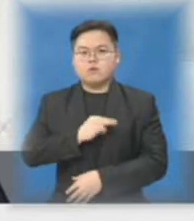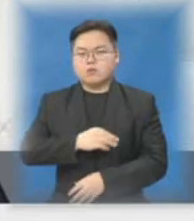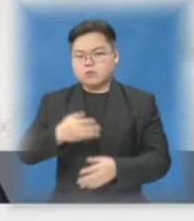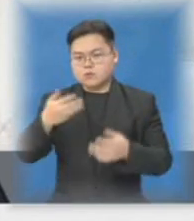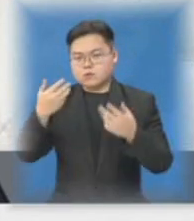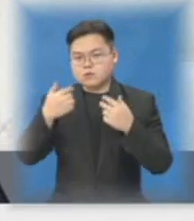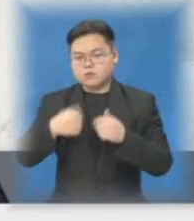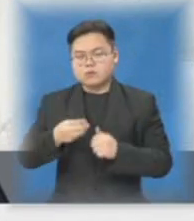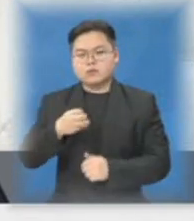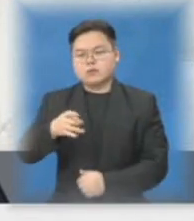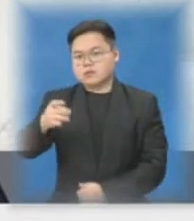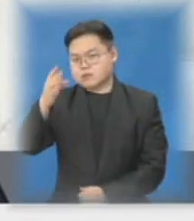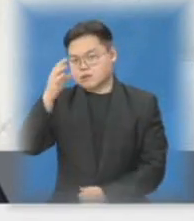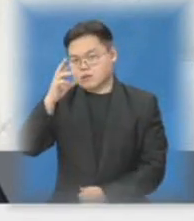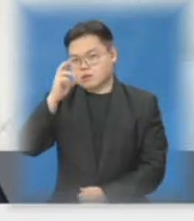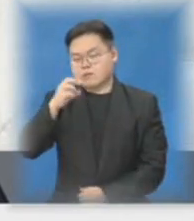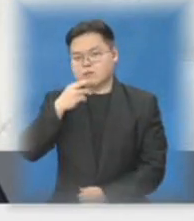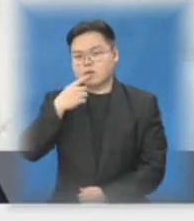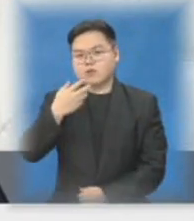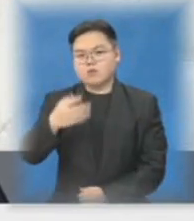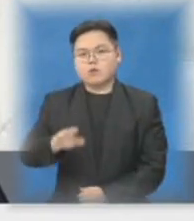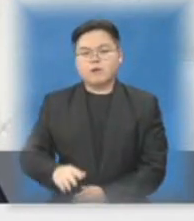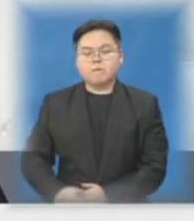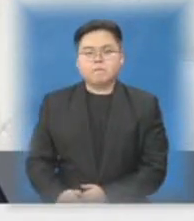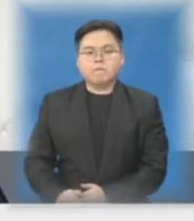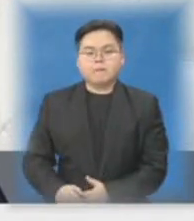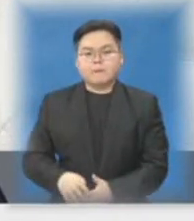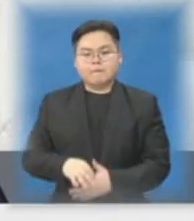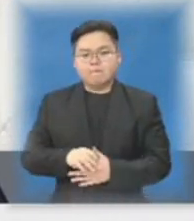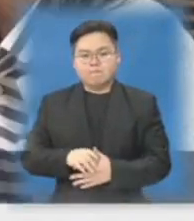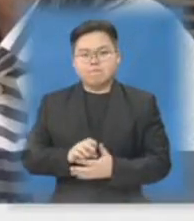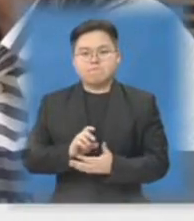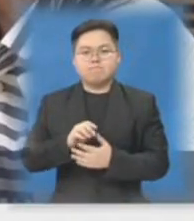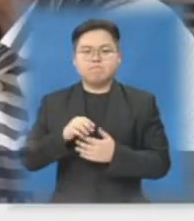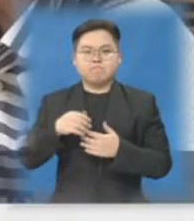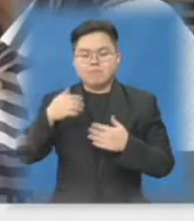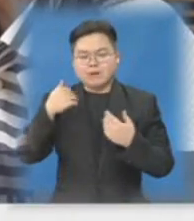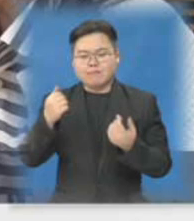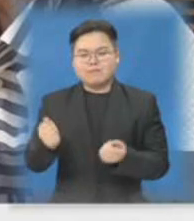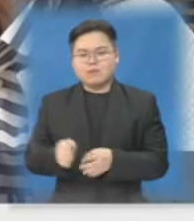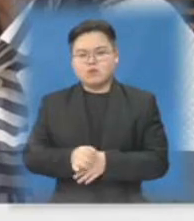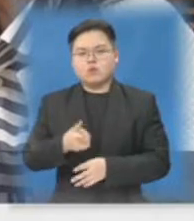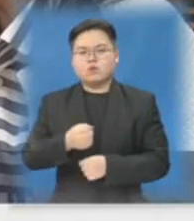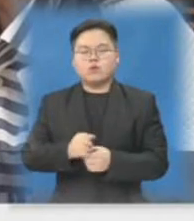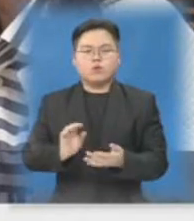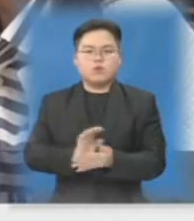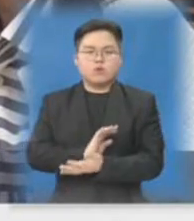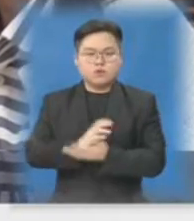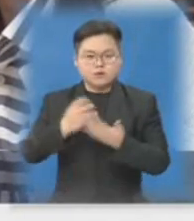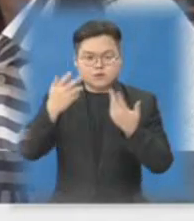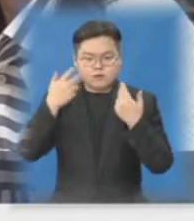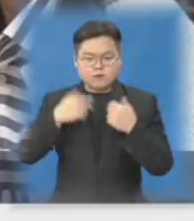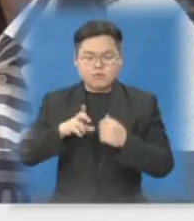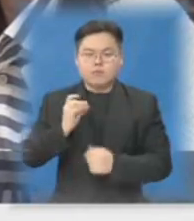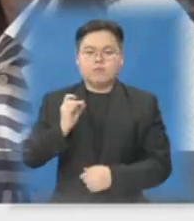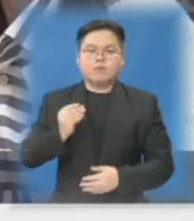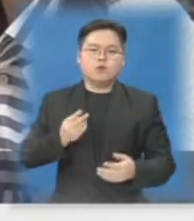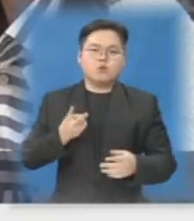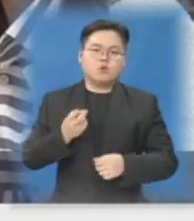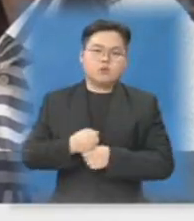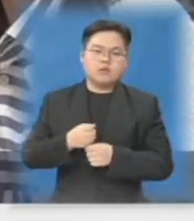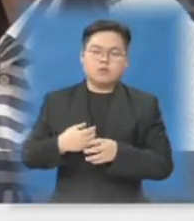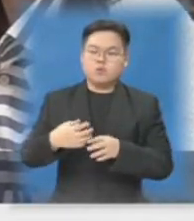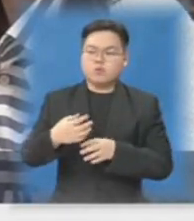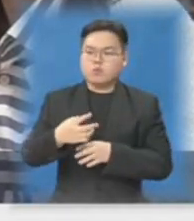шадарсад салбарын яамд алгалан. За мал мах бэлтгэлийн ажлыг цаг алдалгүй шуурхай зохион байгуулахын тулд бирж үйл ажиллагааг